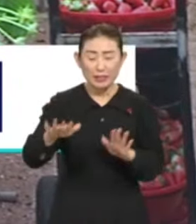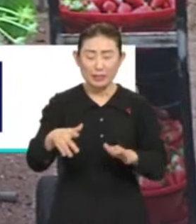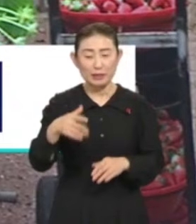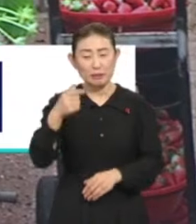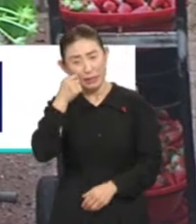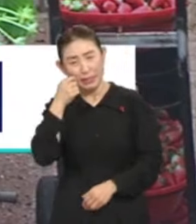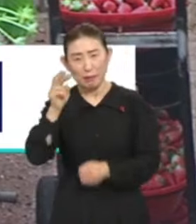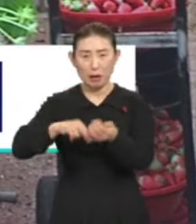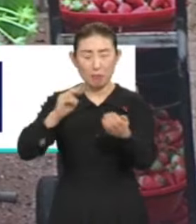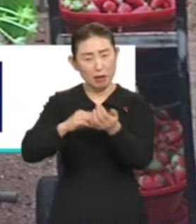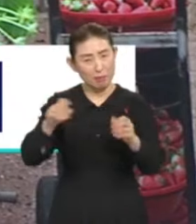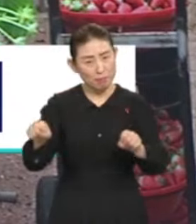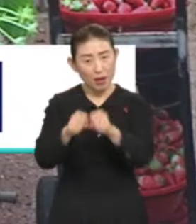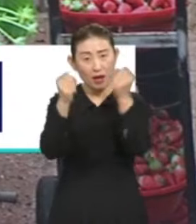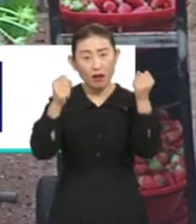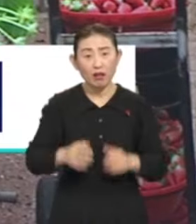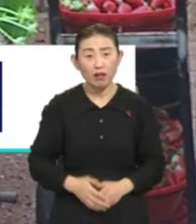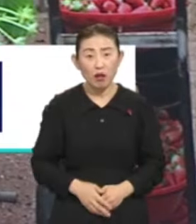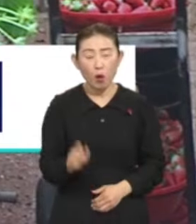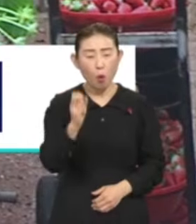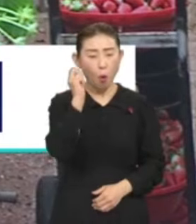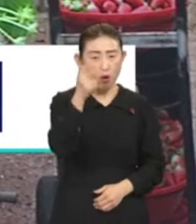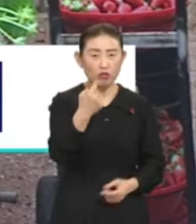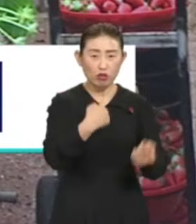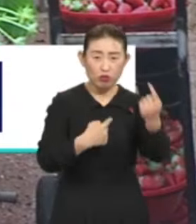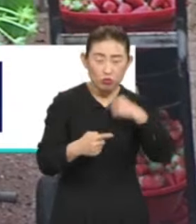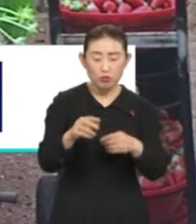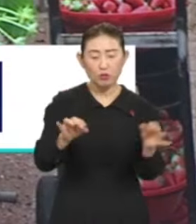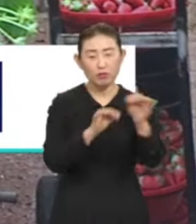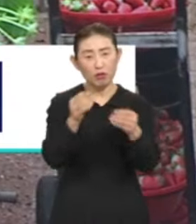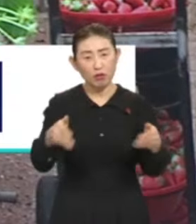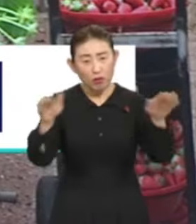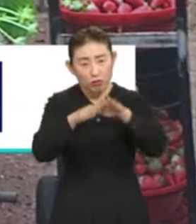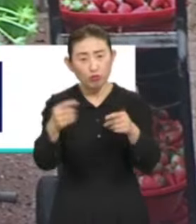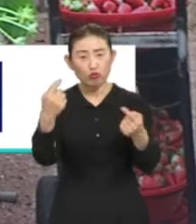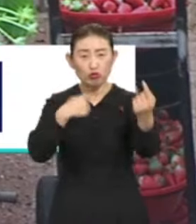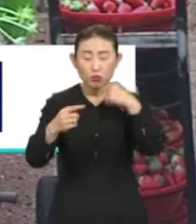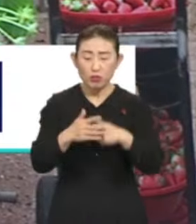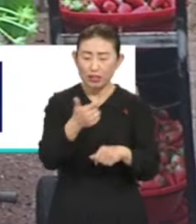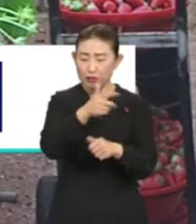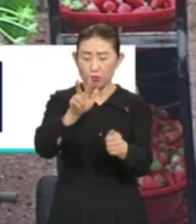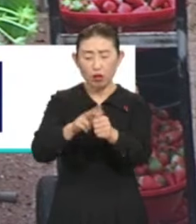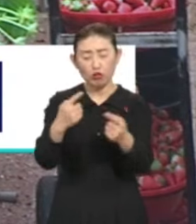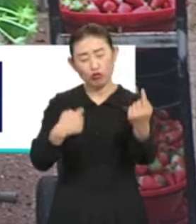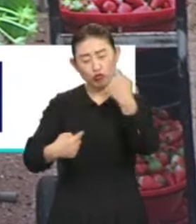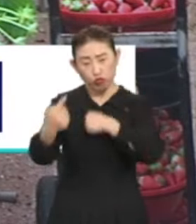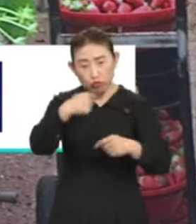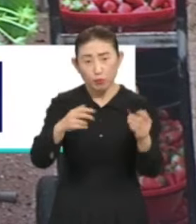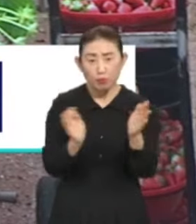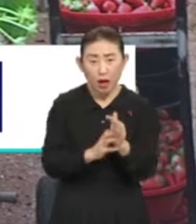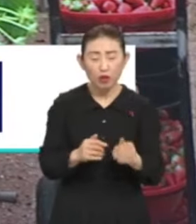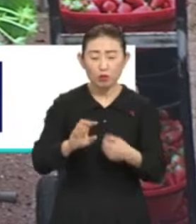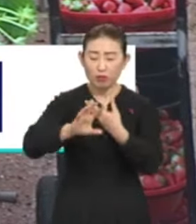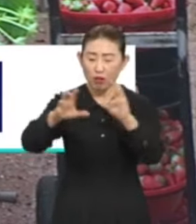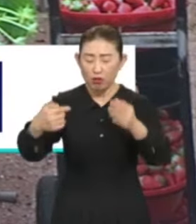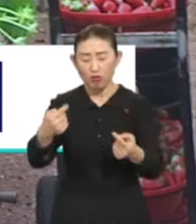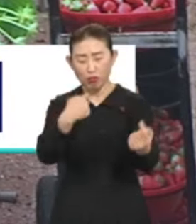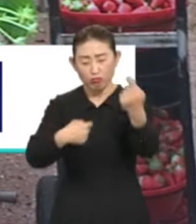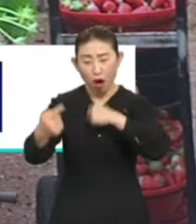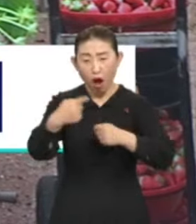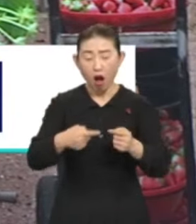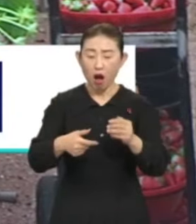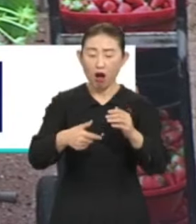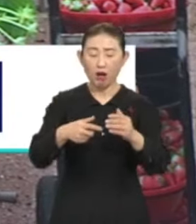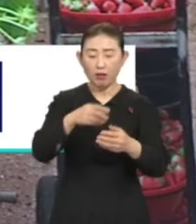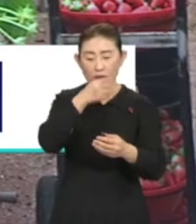인기를 끌고 있는데요. 호텔과 백화점, 대형마트는 물론 해외 주문까지 제도하면서 물량 대기가 버거운